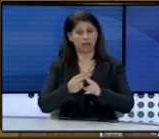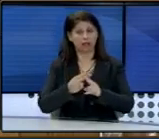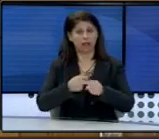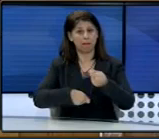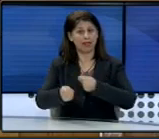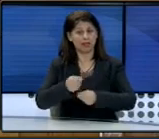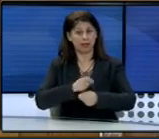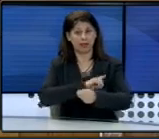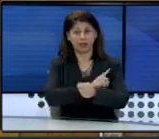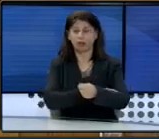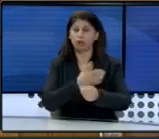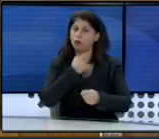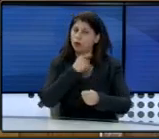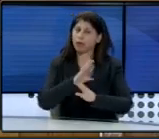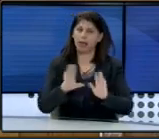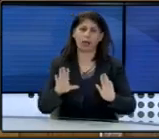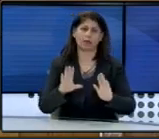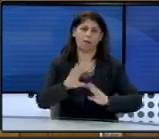πολεμικό μας ναυτικό.